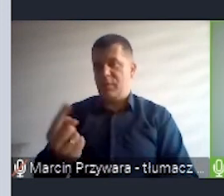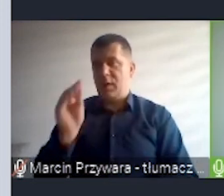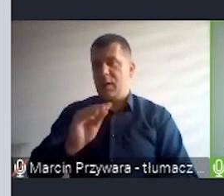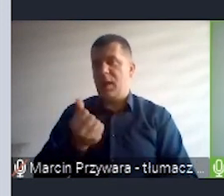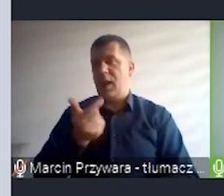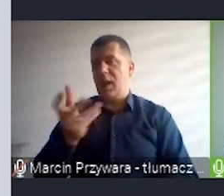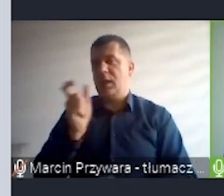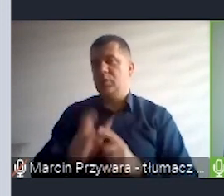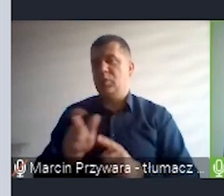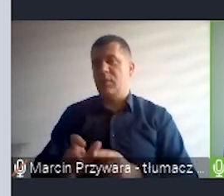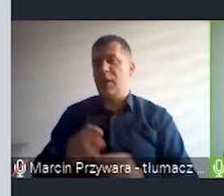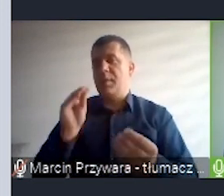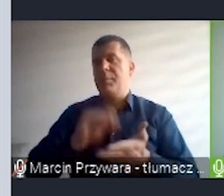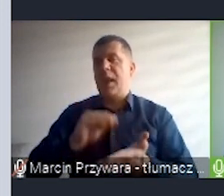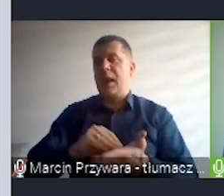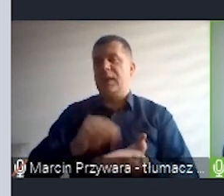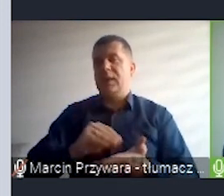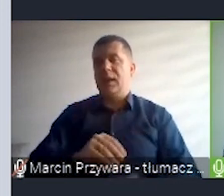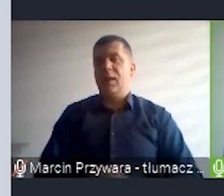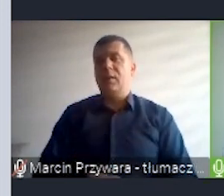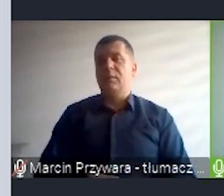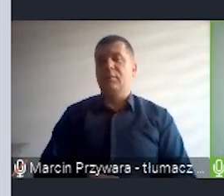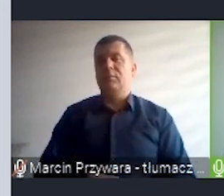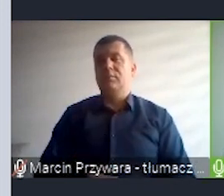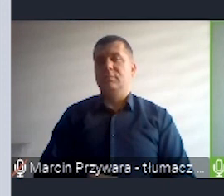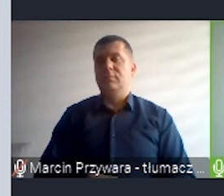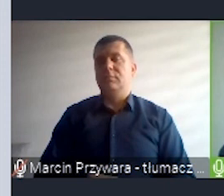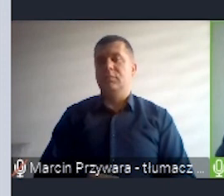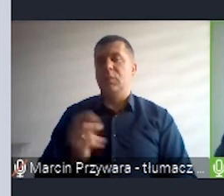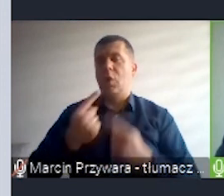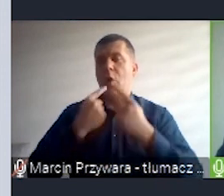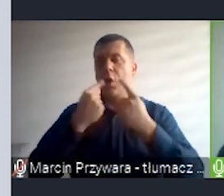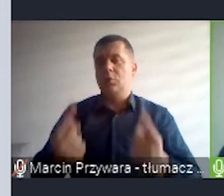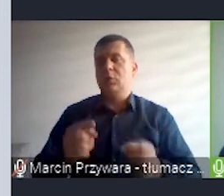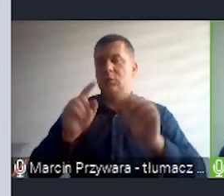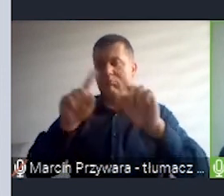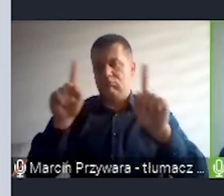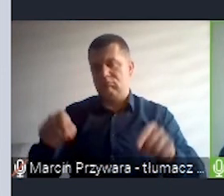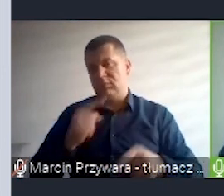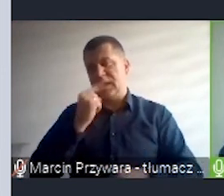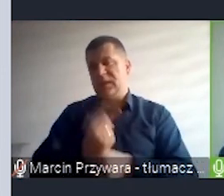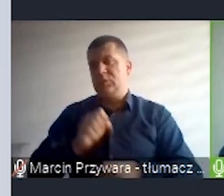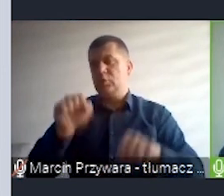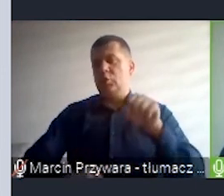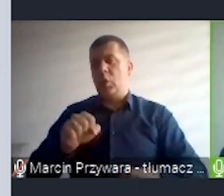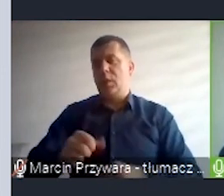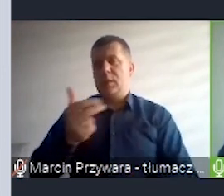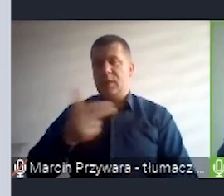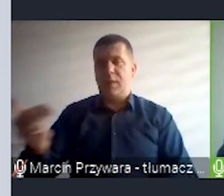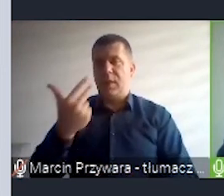kilku słowach o takiej praktyce związanej z orzecznictwem sądów na